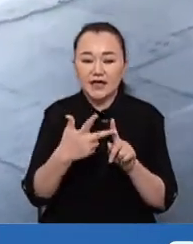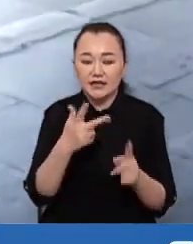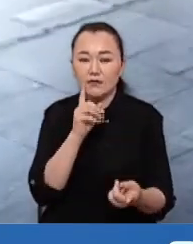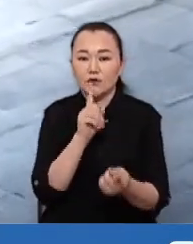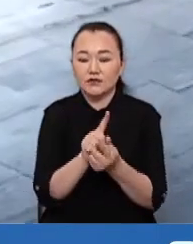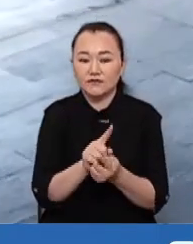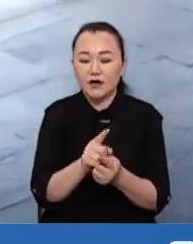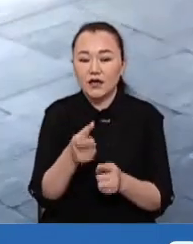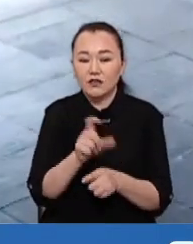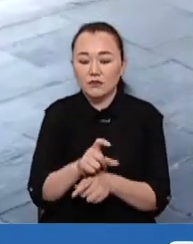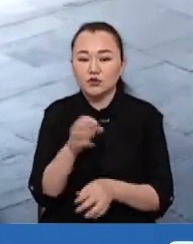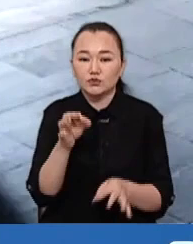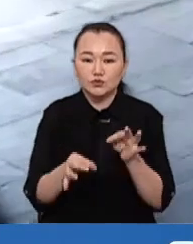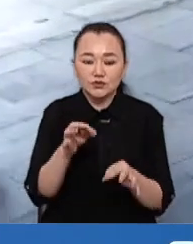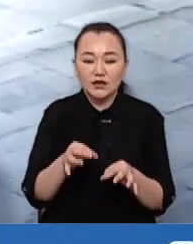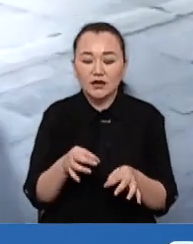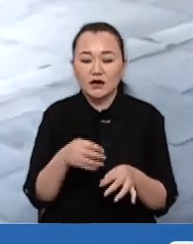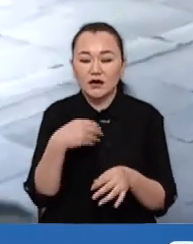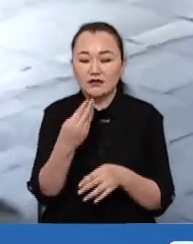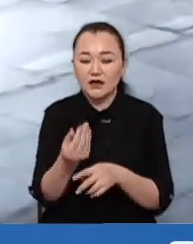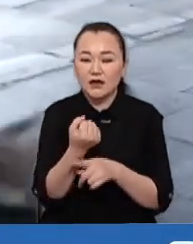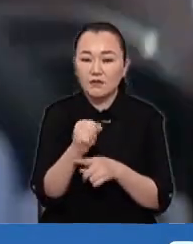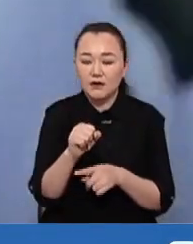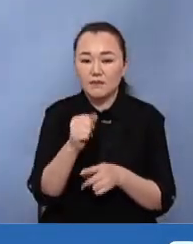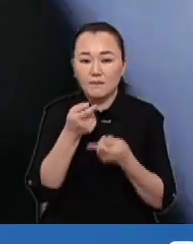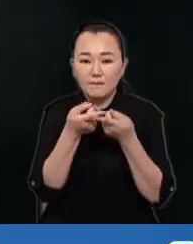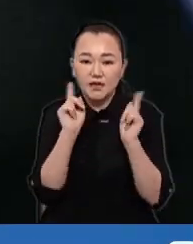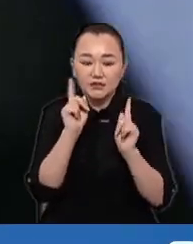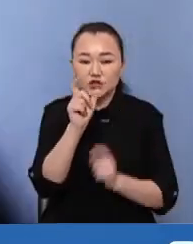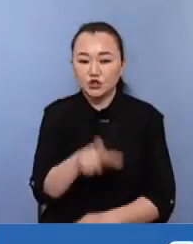противостояние в котором судья отдали победу мексиканцу